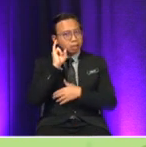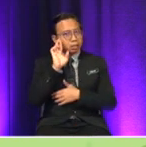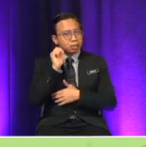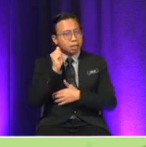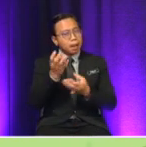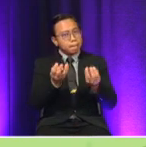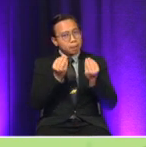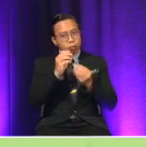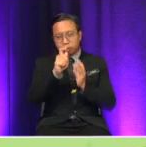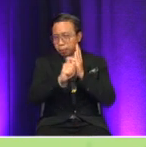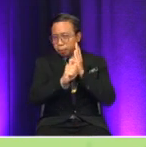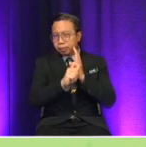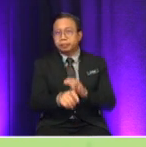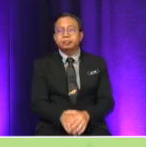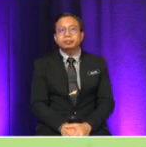ke Ira?